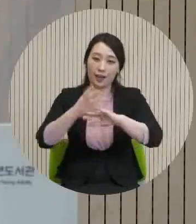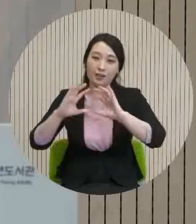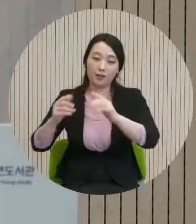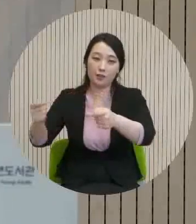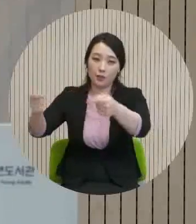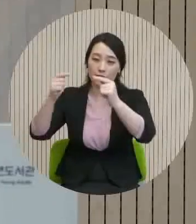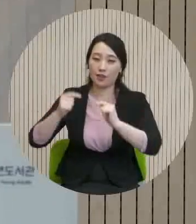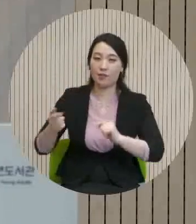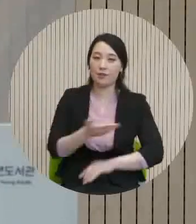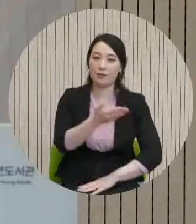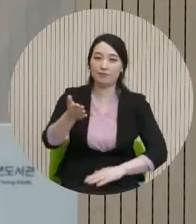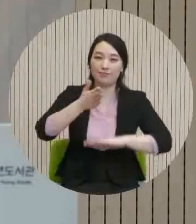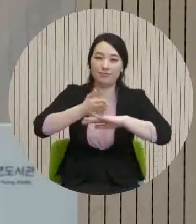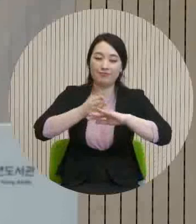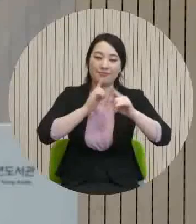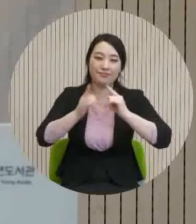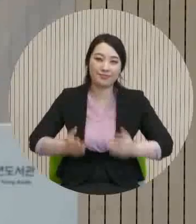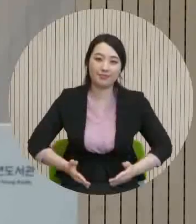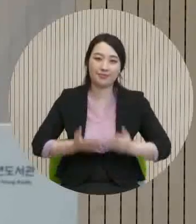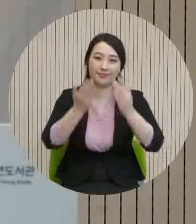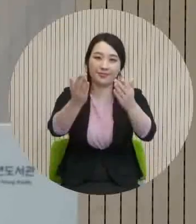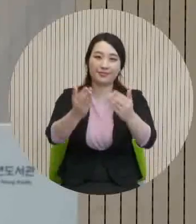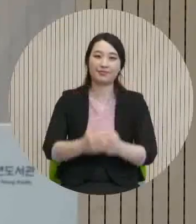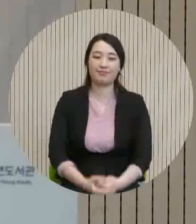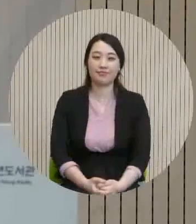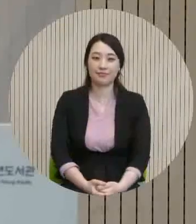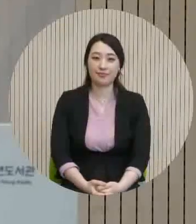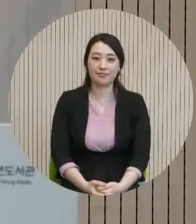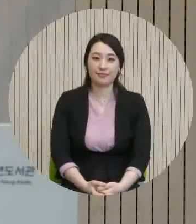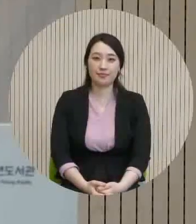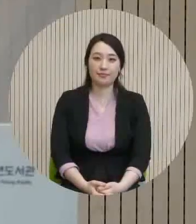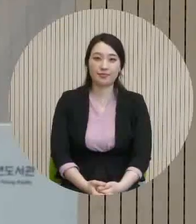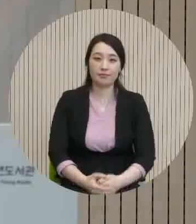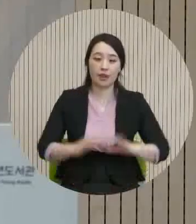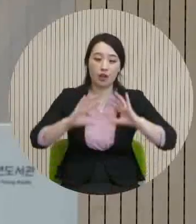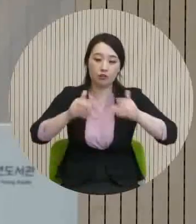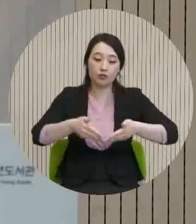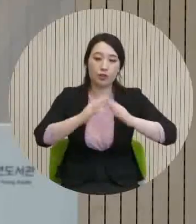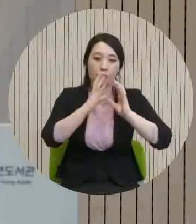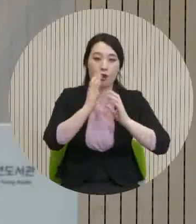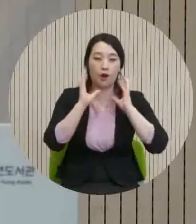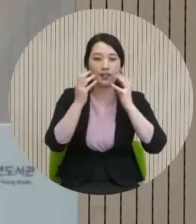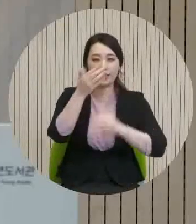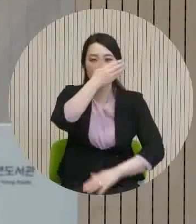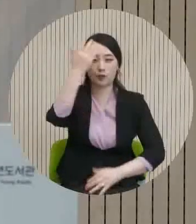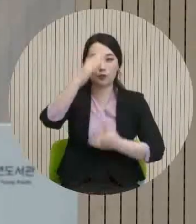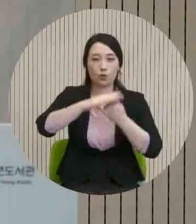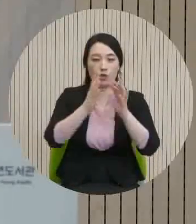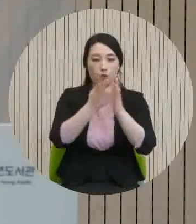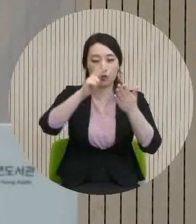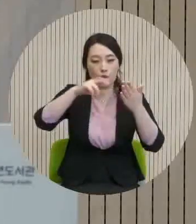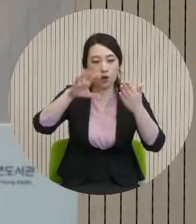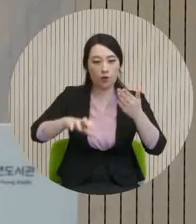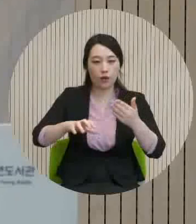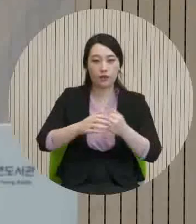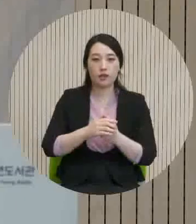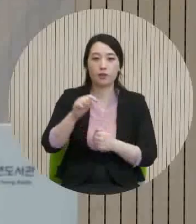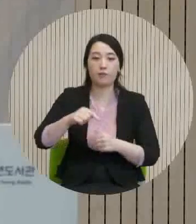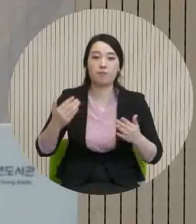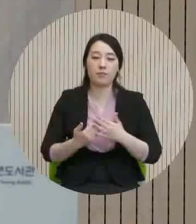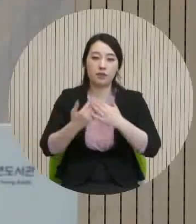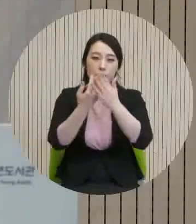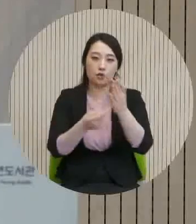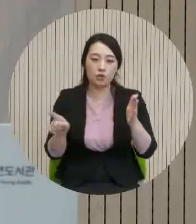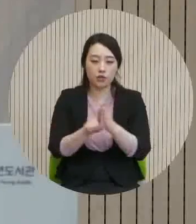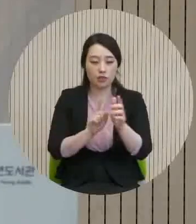COVID-19 여러분들을 뵙지 못한 situations, 아쉬움이 I 크지만 feel it is 다음을 a 기약해 great 보겠습니다. regret that we were not able to 끝까지 see you on site due to the 시청해주신 COVID-19 모든 situation, 분들께 but we